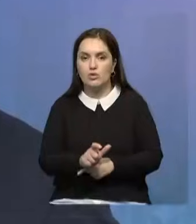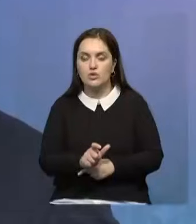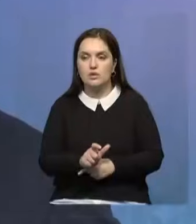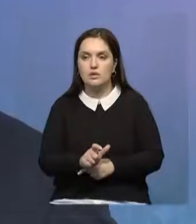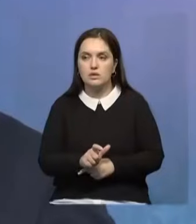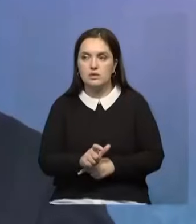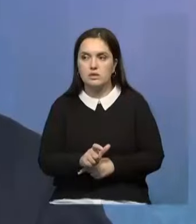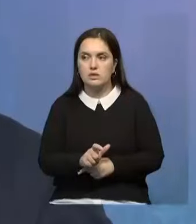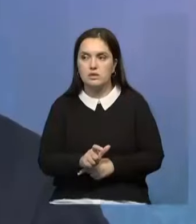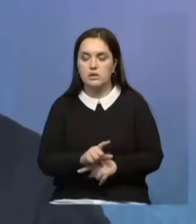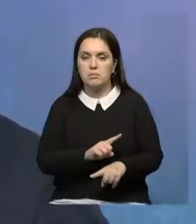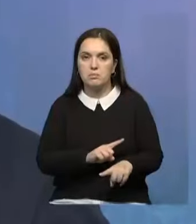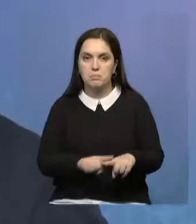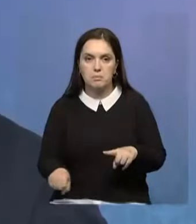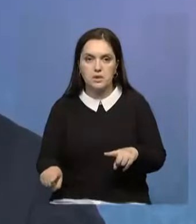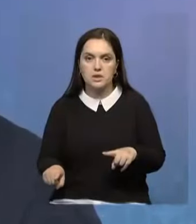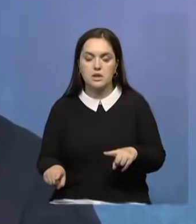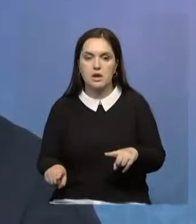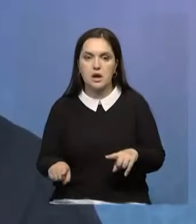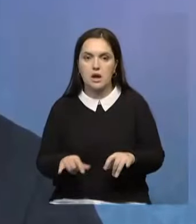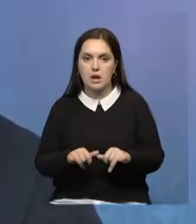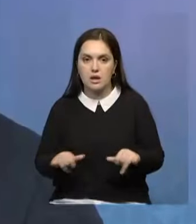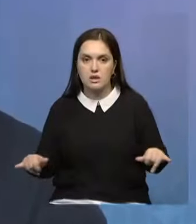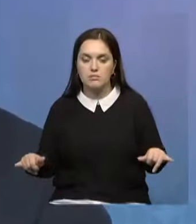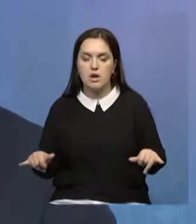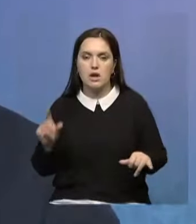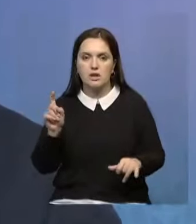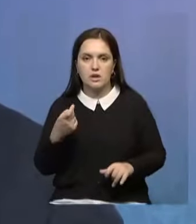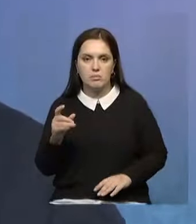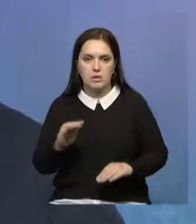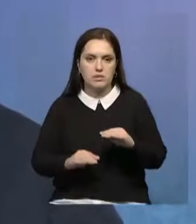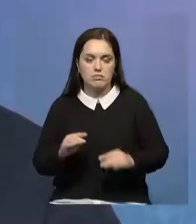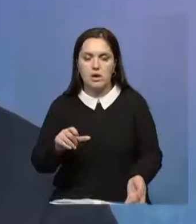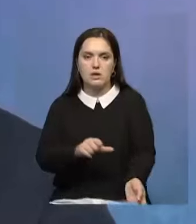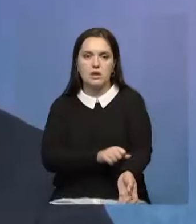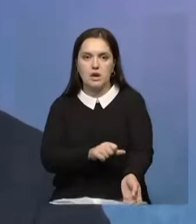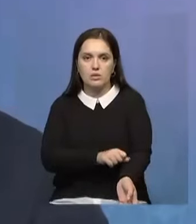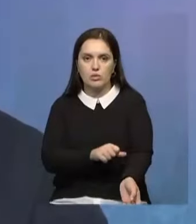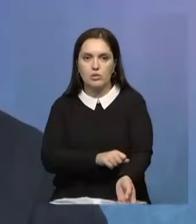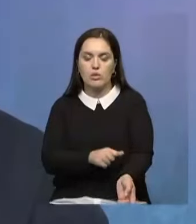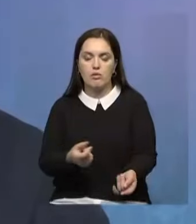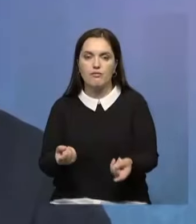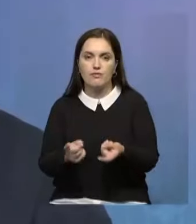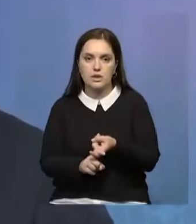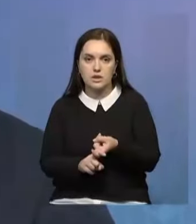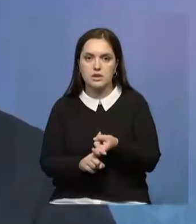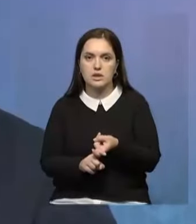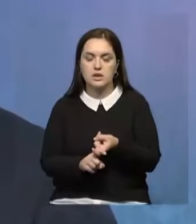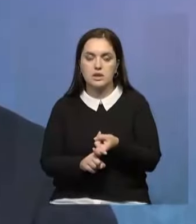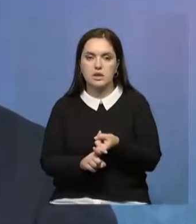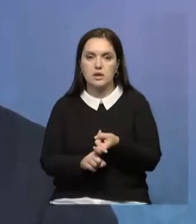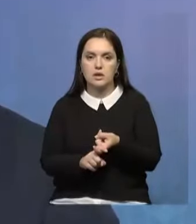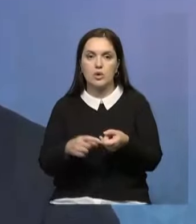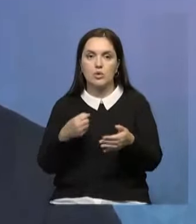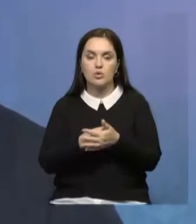очень быстрыми темпами распространяются синтетические наркотики. И в этой связи принятие стратегии